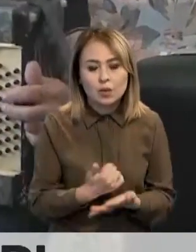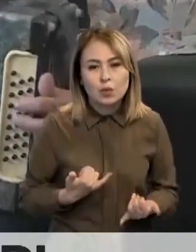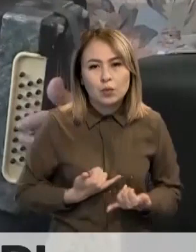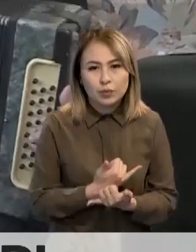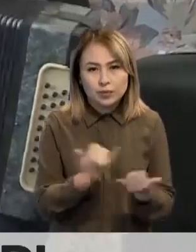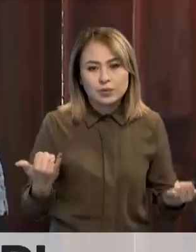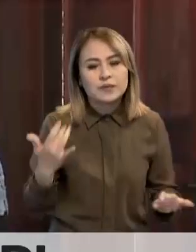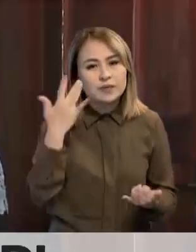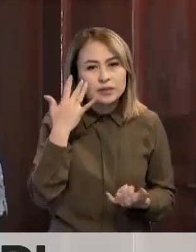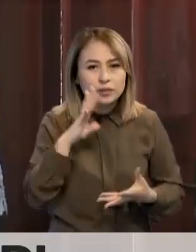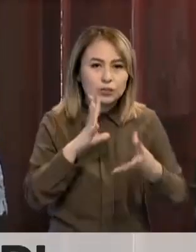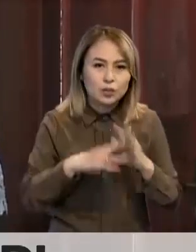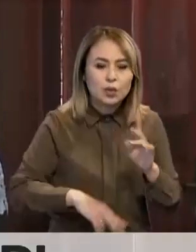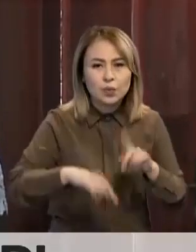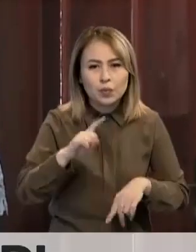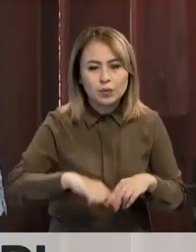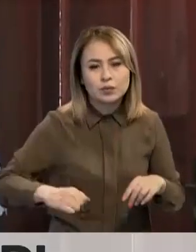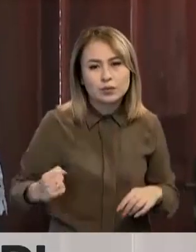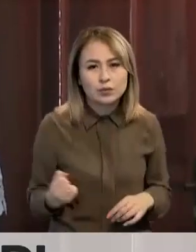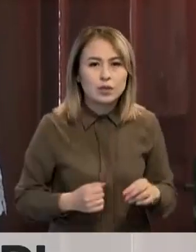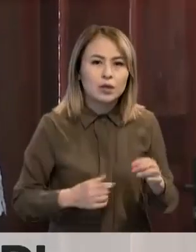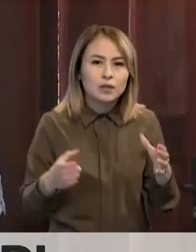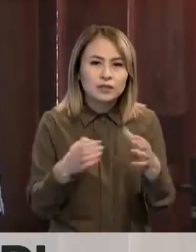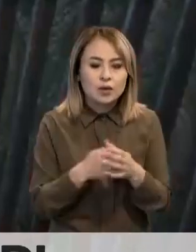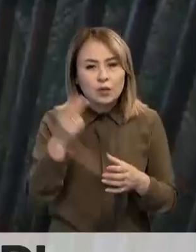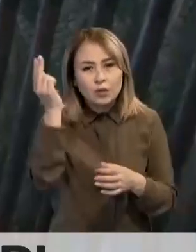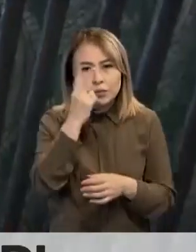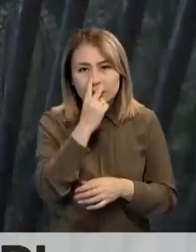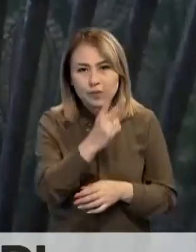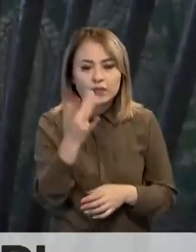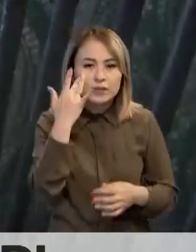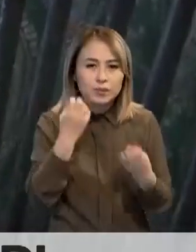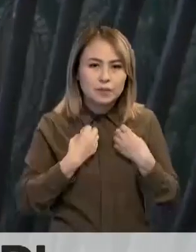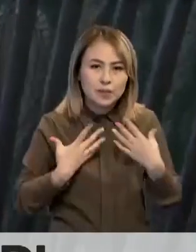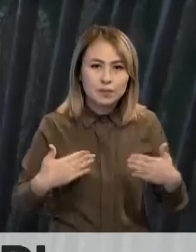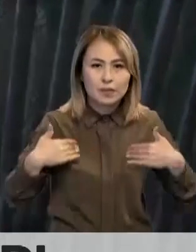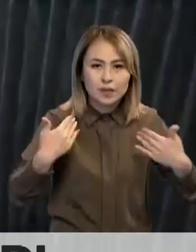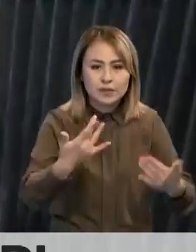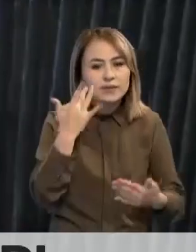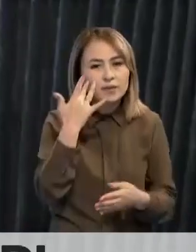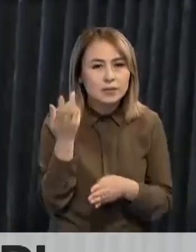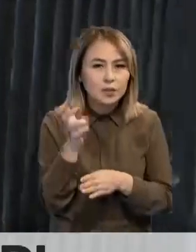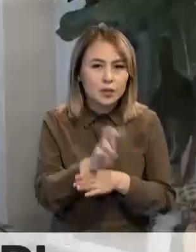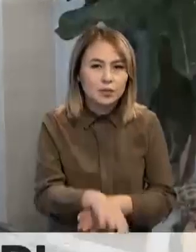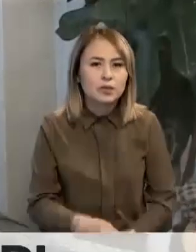қошеметтің ортасында туыстар мен көршілері, оқушылар мен жастар оны үнемі мейраммен құттықтап келіп кетіп жатады.